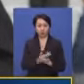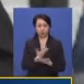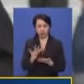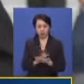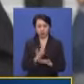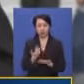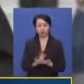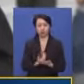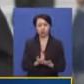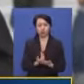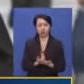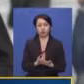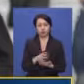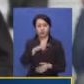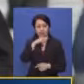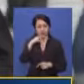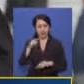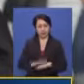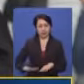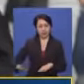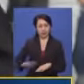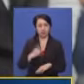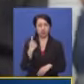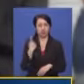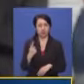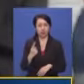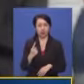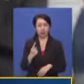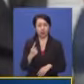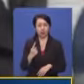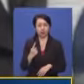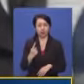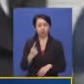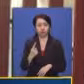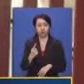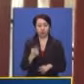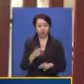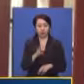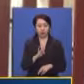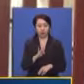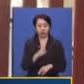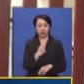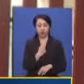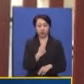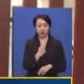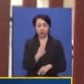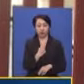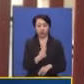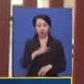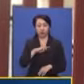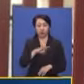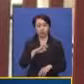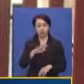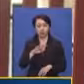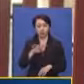найдены, это с России один красноармеец и один с